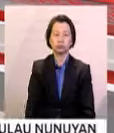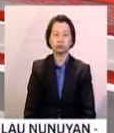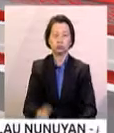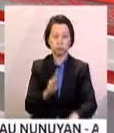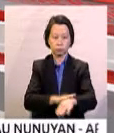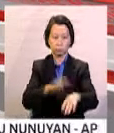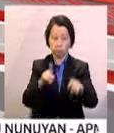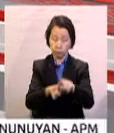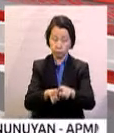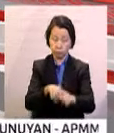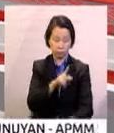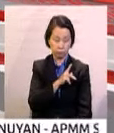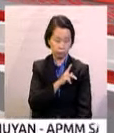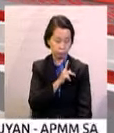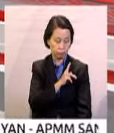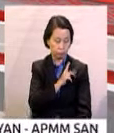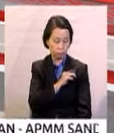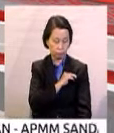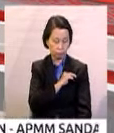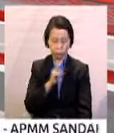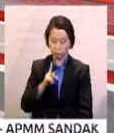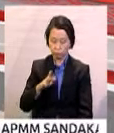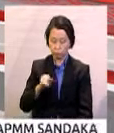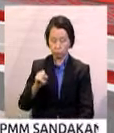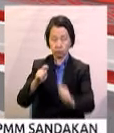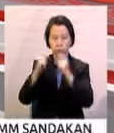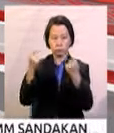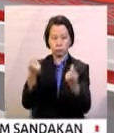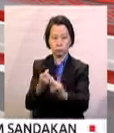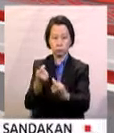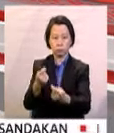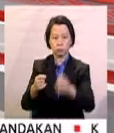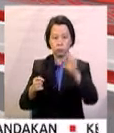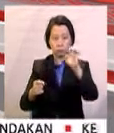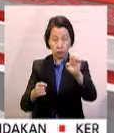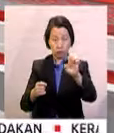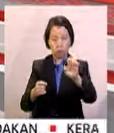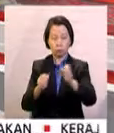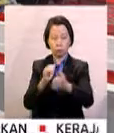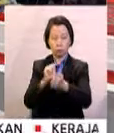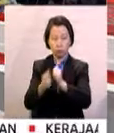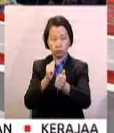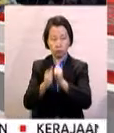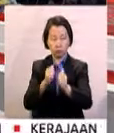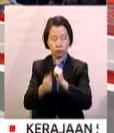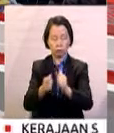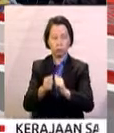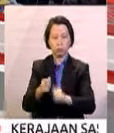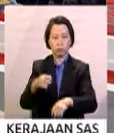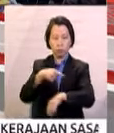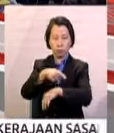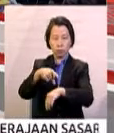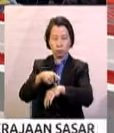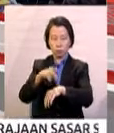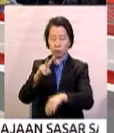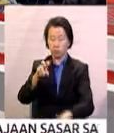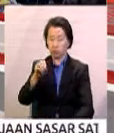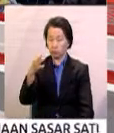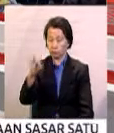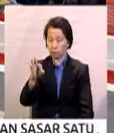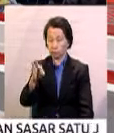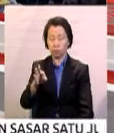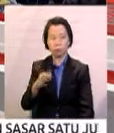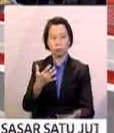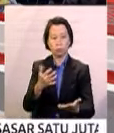masa sama sad mengumumkan berita gembira buat konen sukan elektronik e sukan di sukan C Filipina 2019